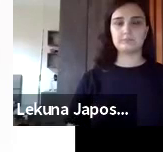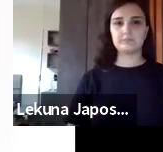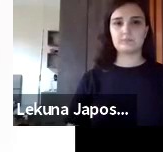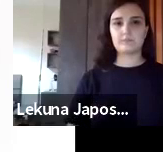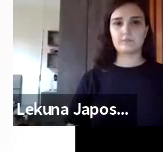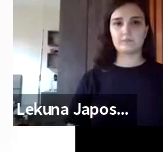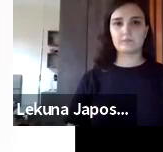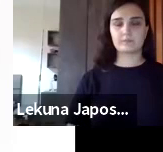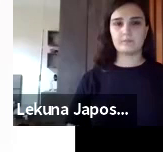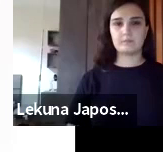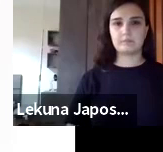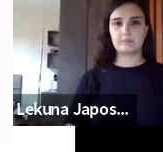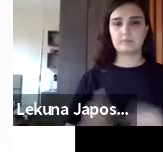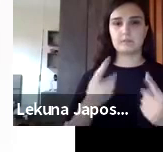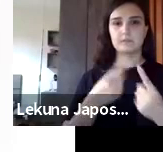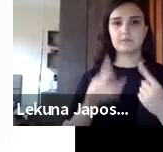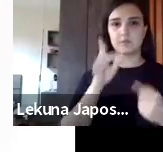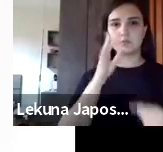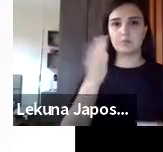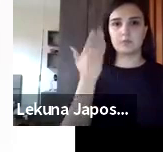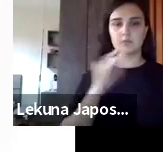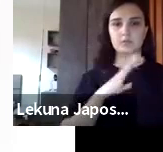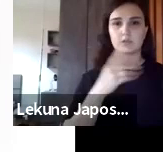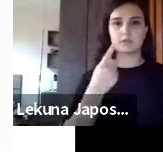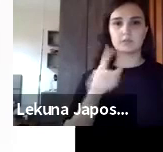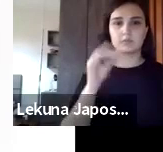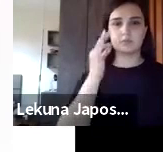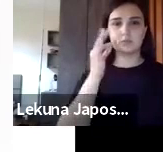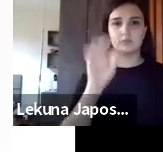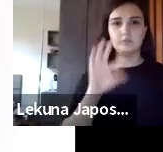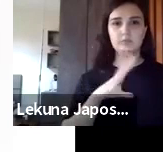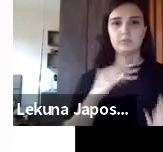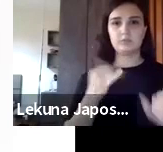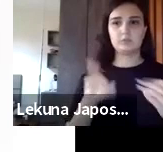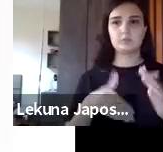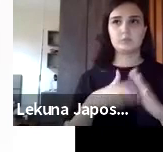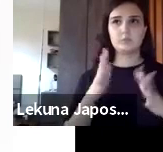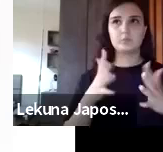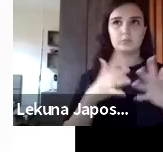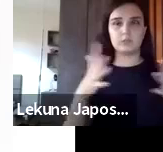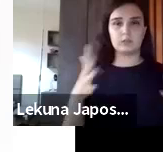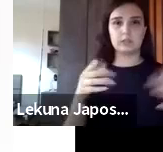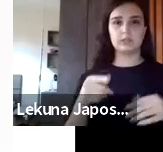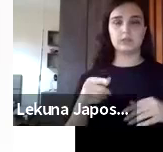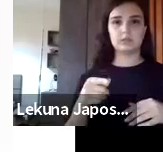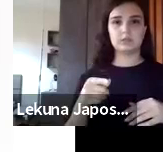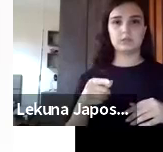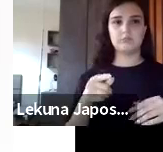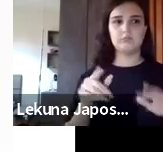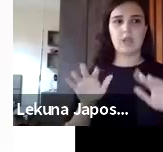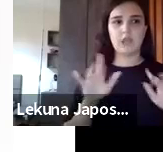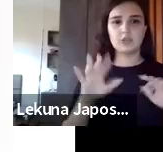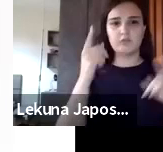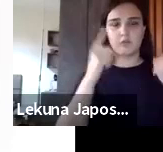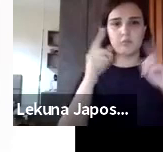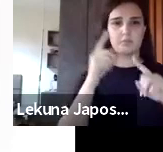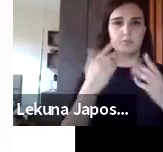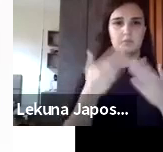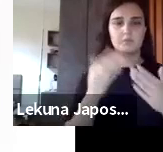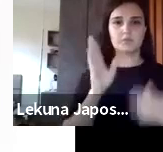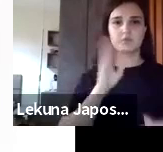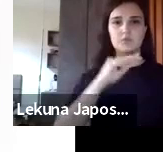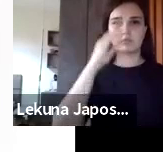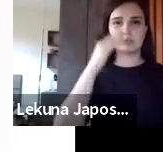განსხვავებული გამოცდილება იყო, განსხვავებული დრო იყო. დღეს ბევრად მეტი, ასე ვთქვათ, აქტივობებია მშობლების